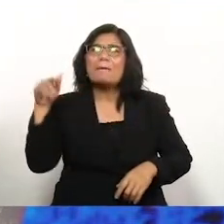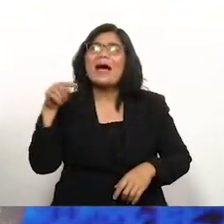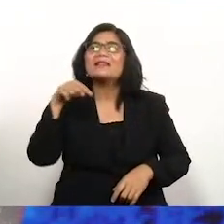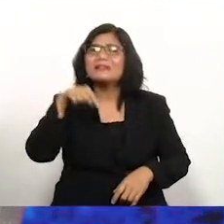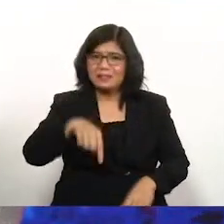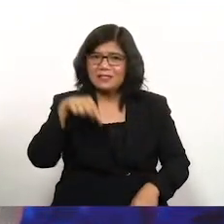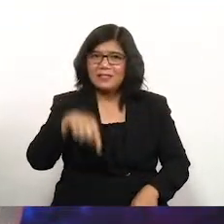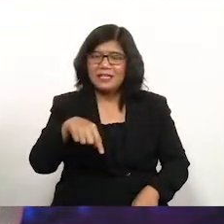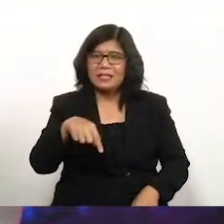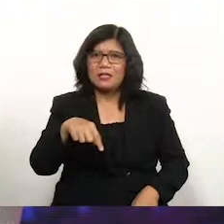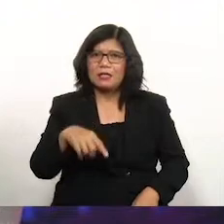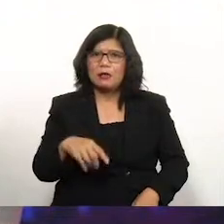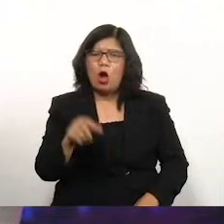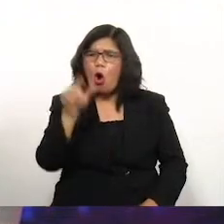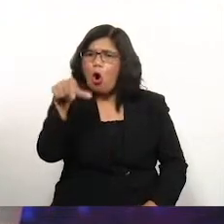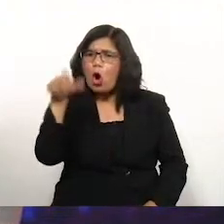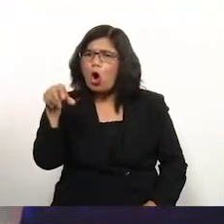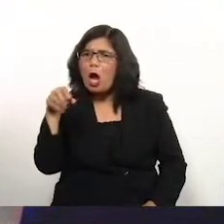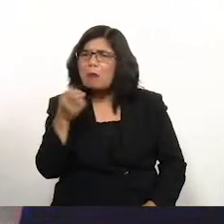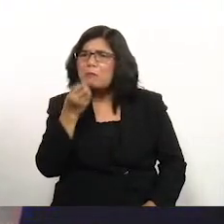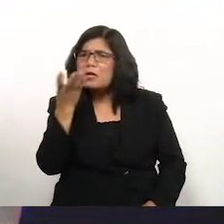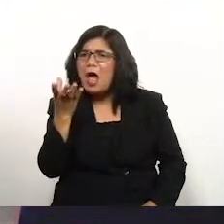Hai orang boleh bilang Alkitab sudah dipalsukan